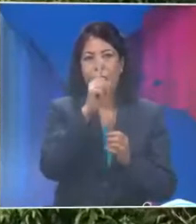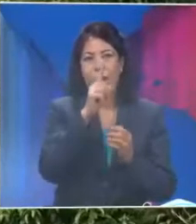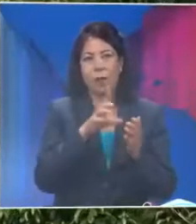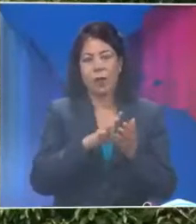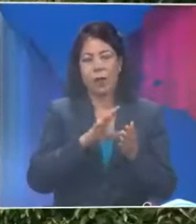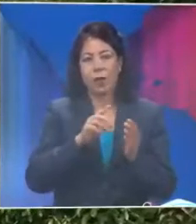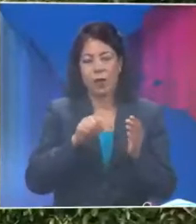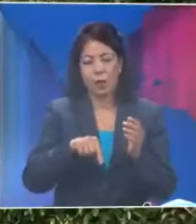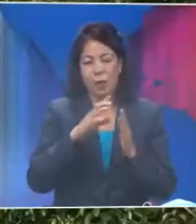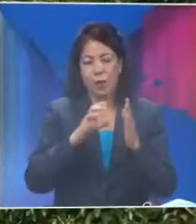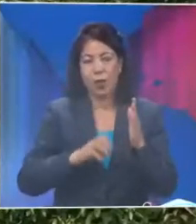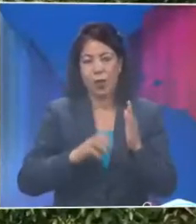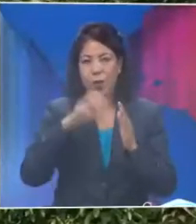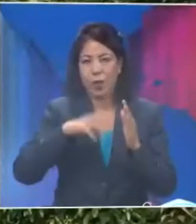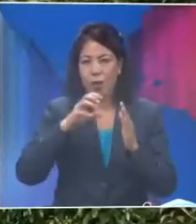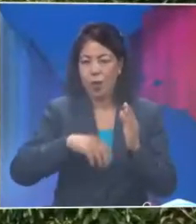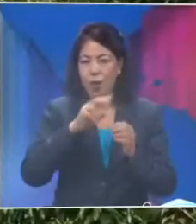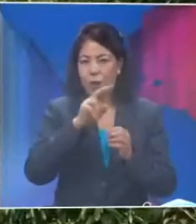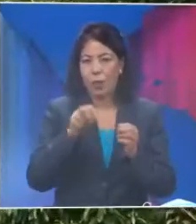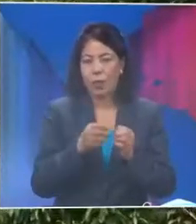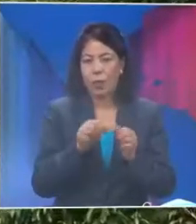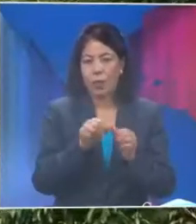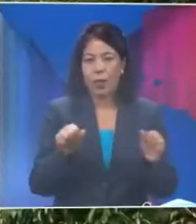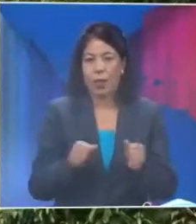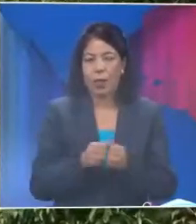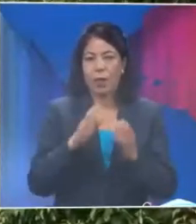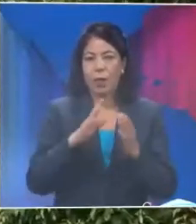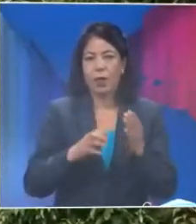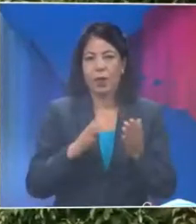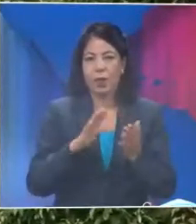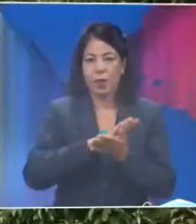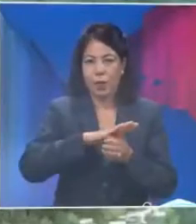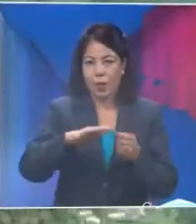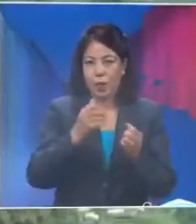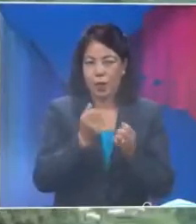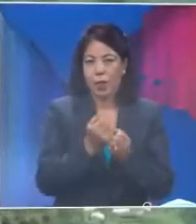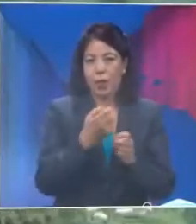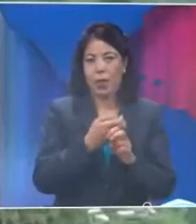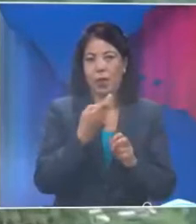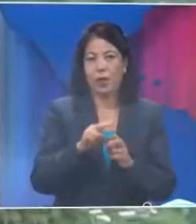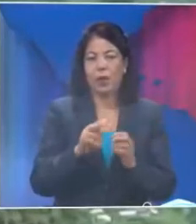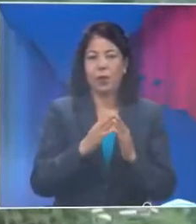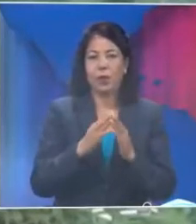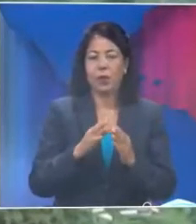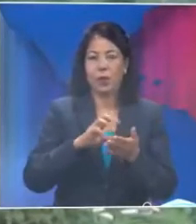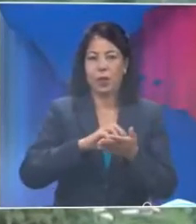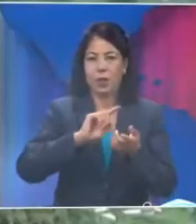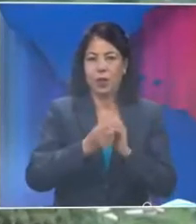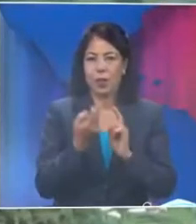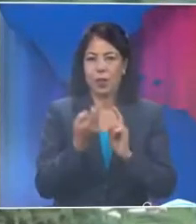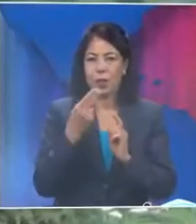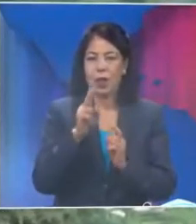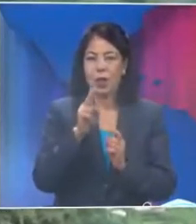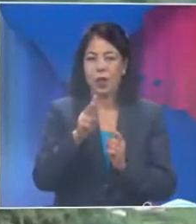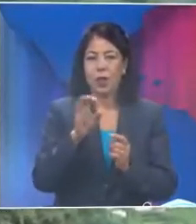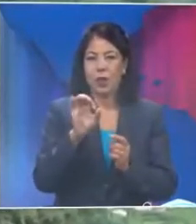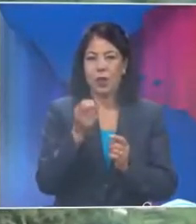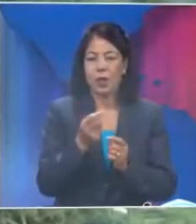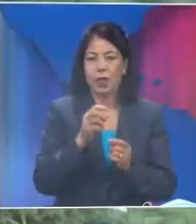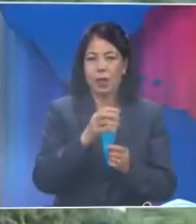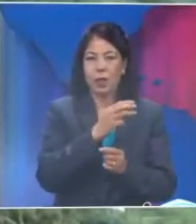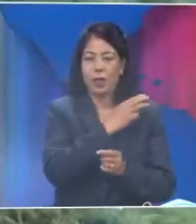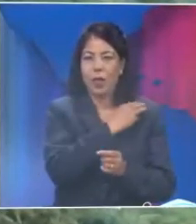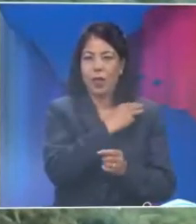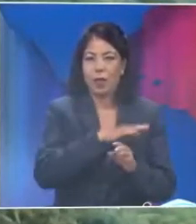बस्तीमाथिबाट अझै पनि पहिरो खसिरहेको स्थानको खेतीबारी पनि पहिरोले धाजा फाटेको छ। भूकम्पपछि विस्थापित बनेका बोसिम्पा र बुमाका